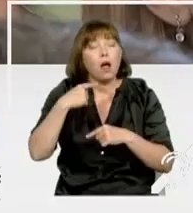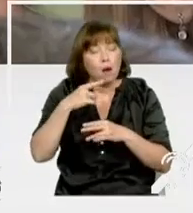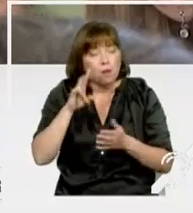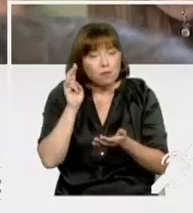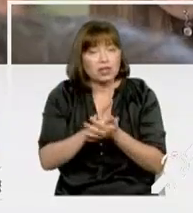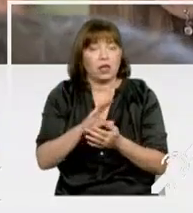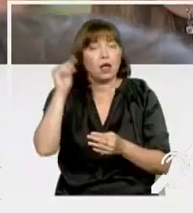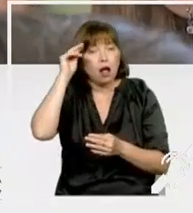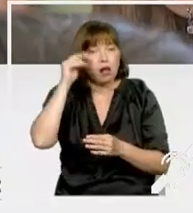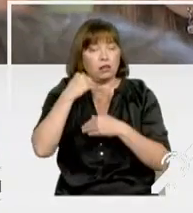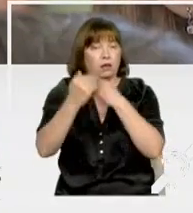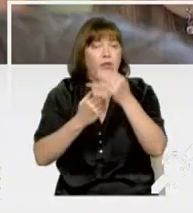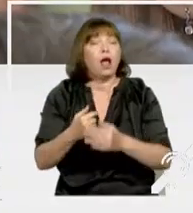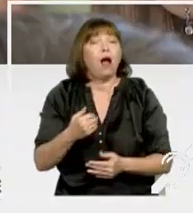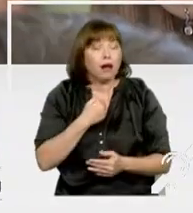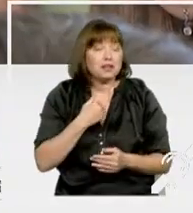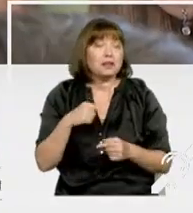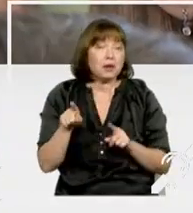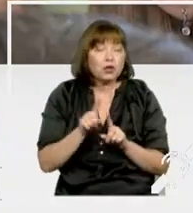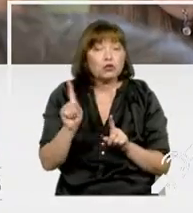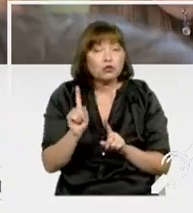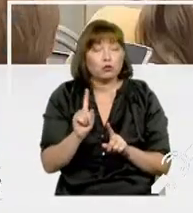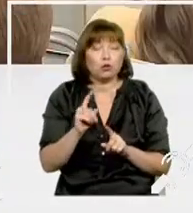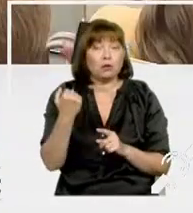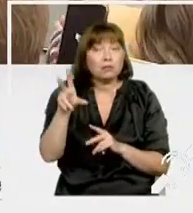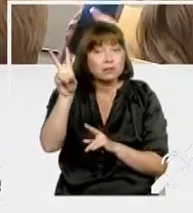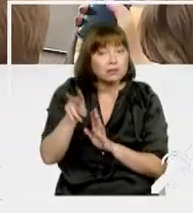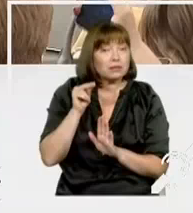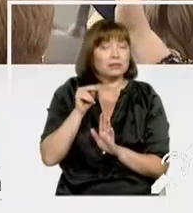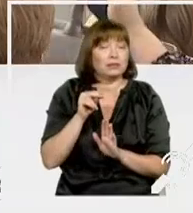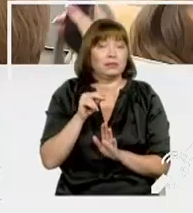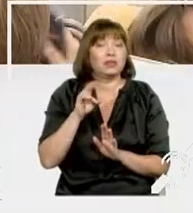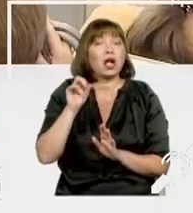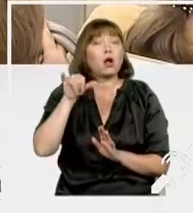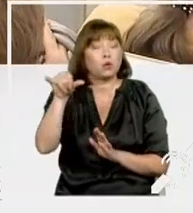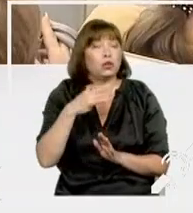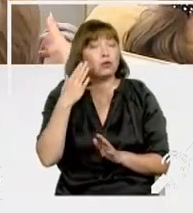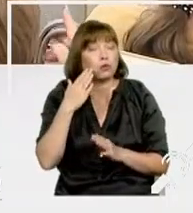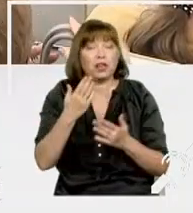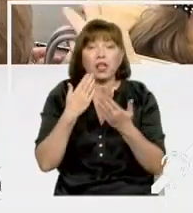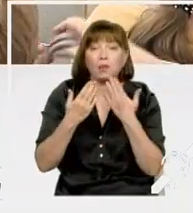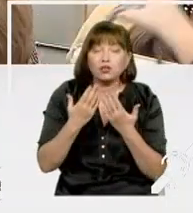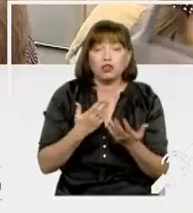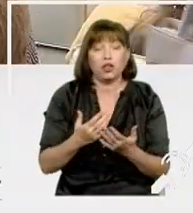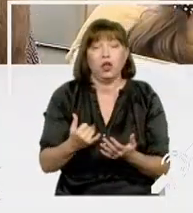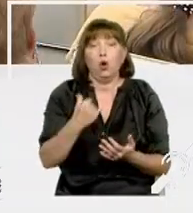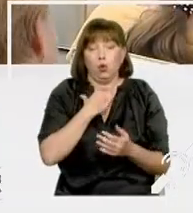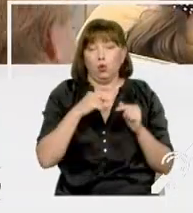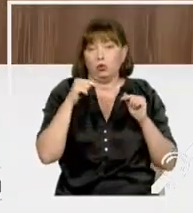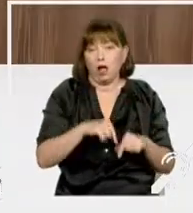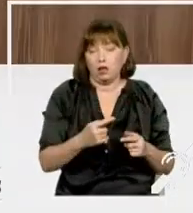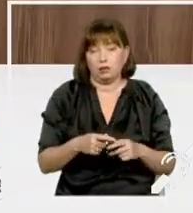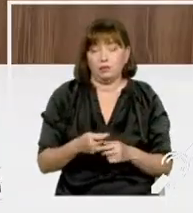permanent formare. Vrem să ajustăm și noi unele metode, strategii de lucru, de comunicare bilaterală